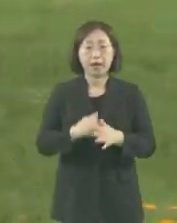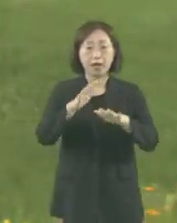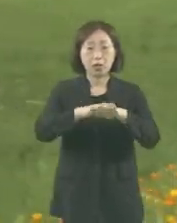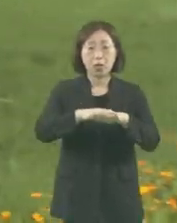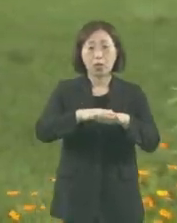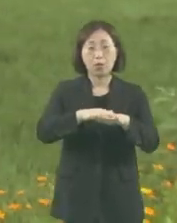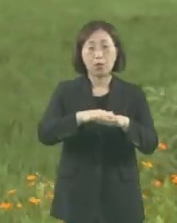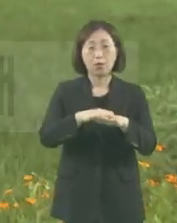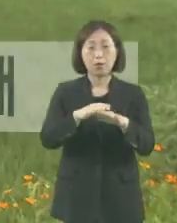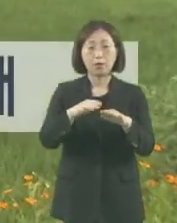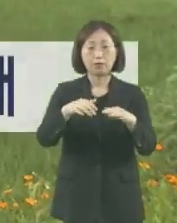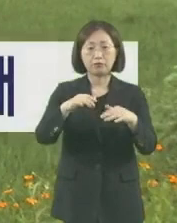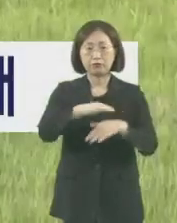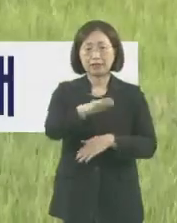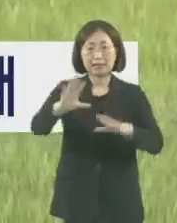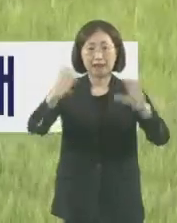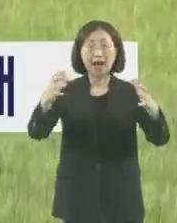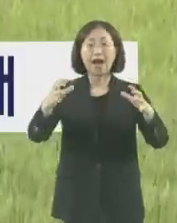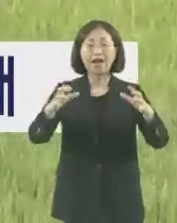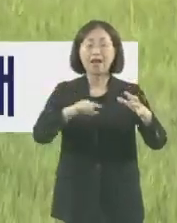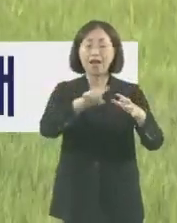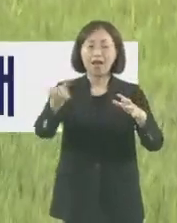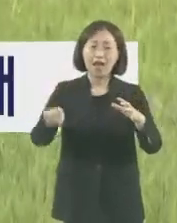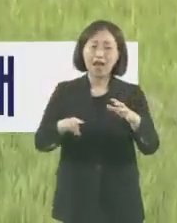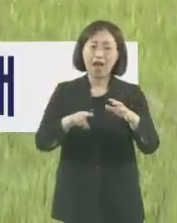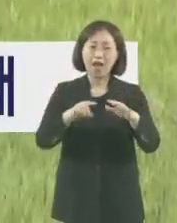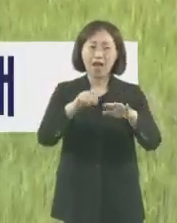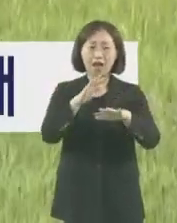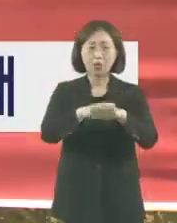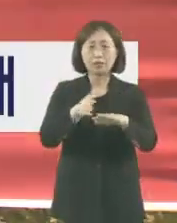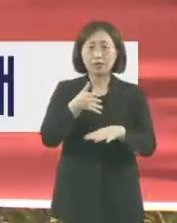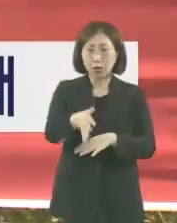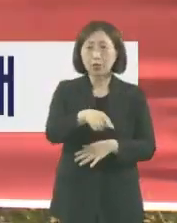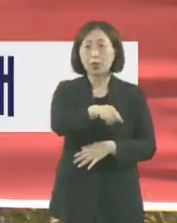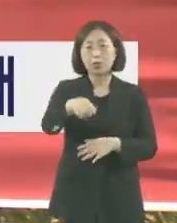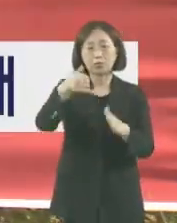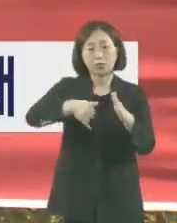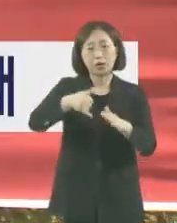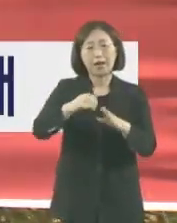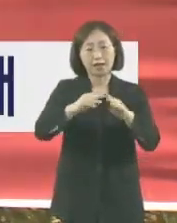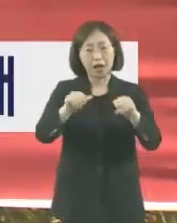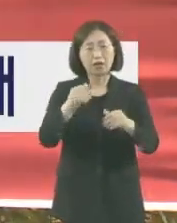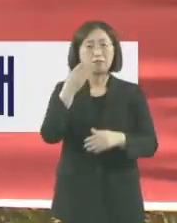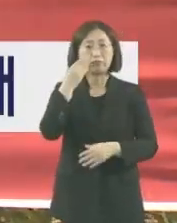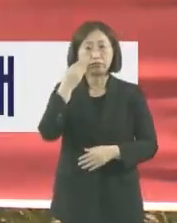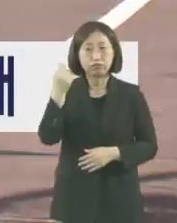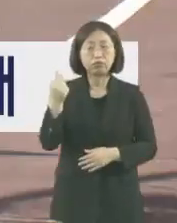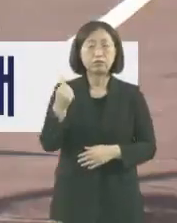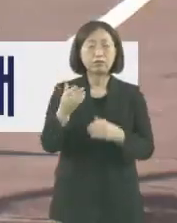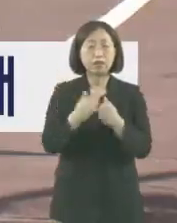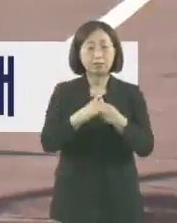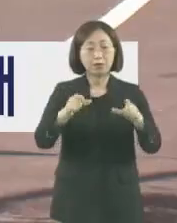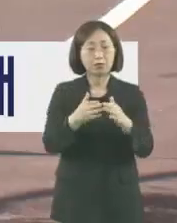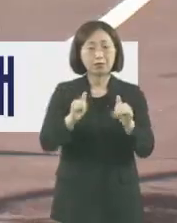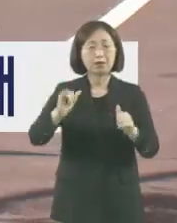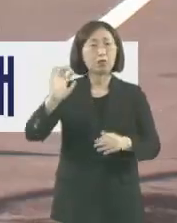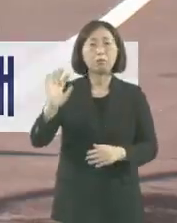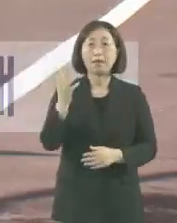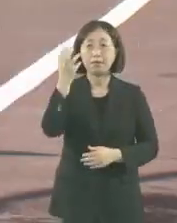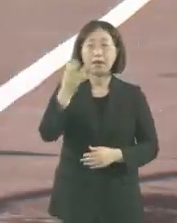면적의 1%를 차지하는 농업 기지면서 절대 농지인데다 토질이 우수한 곳이라 주민들도 강하게 반대하고